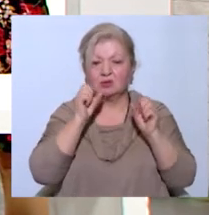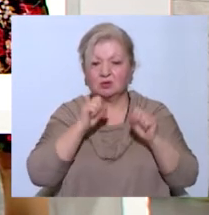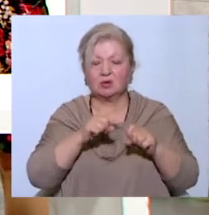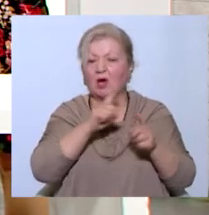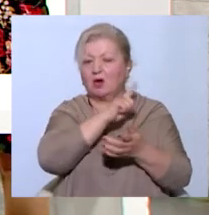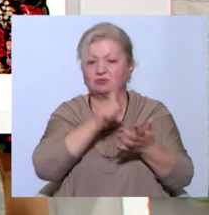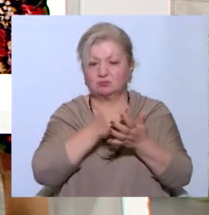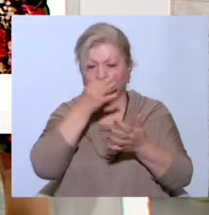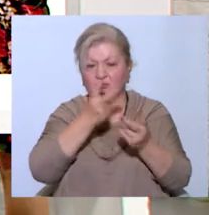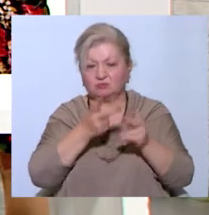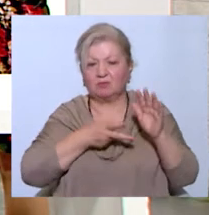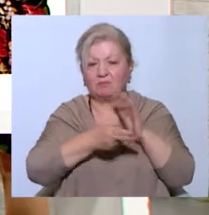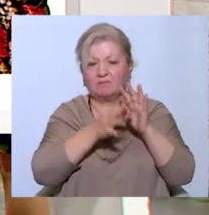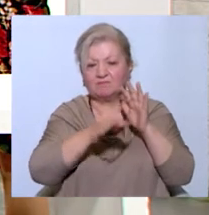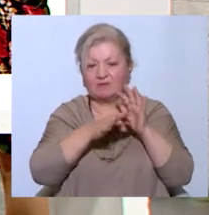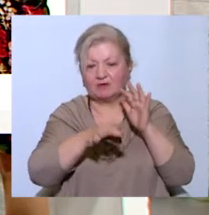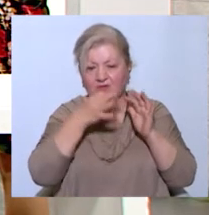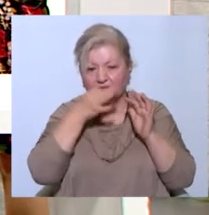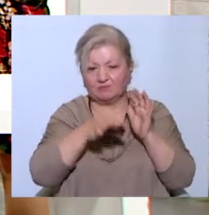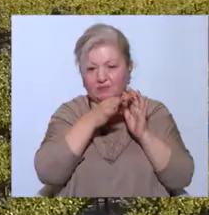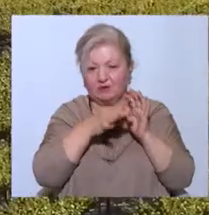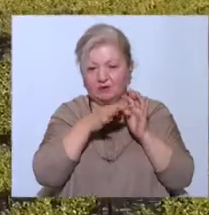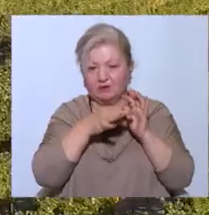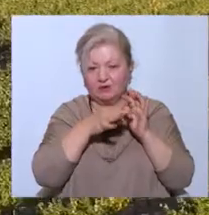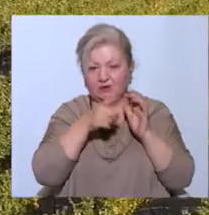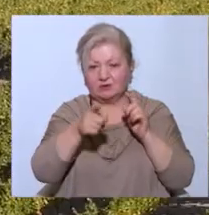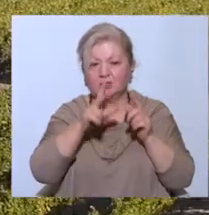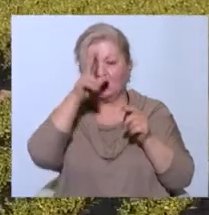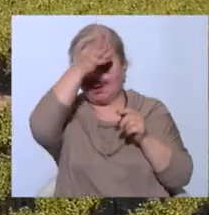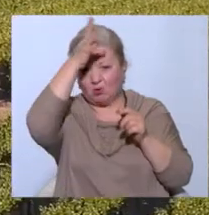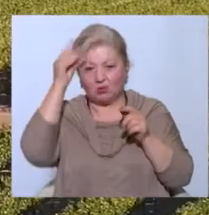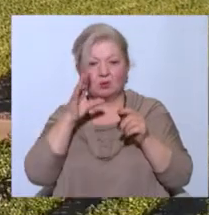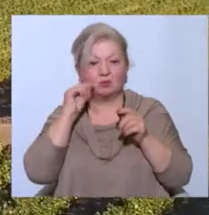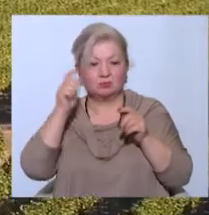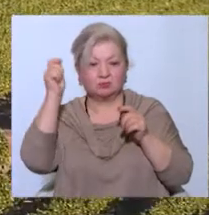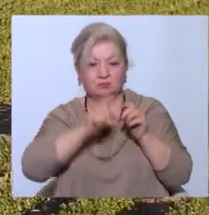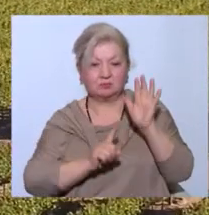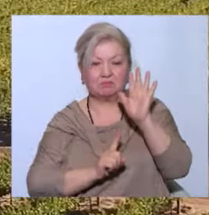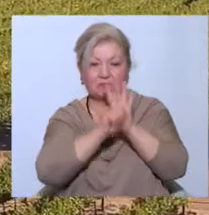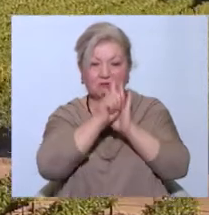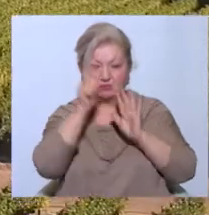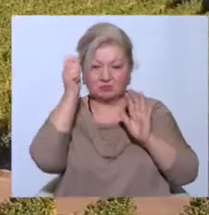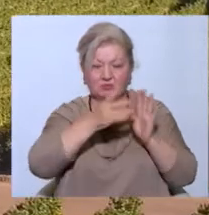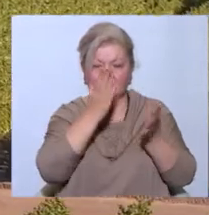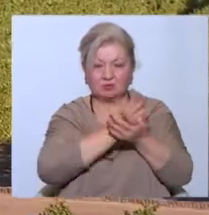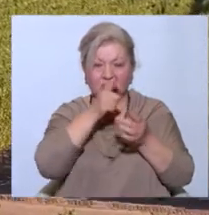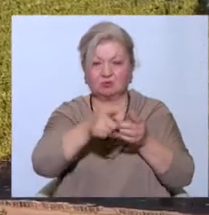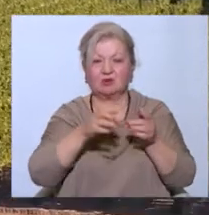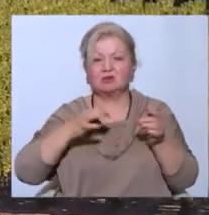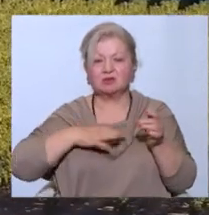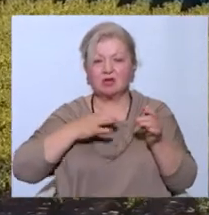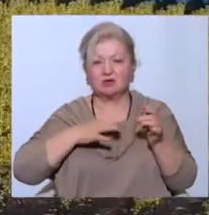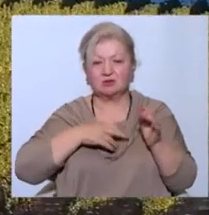მევენახეობა. ქვეყანა, რომელიც ჯერ კიდევ ჰოლანდიელების ჩამოსვლის დღიდან, ჰოლანდიელების ჩანაწერებშიც კი არ მევენახეობის და თეთრი ყურძნის